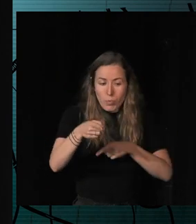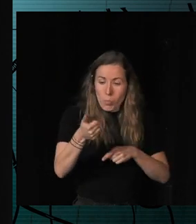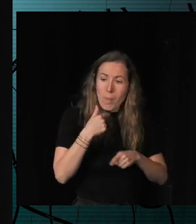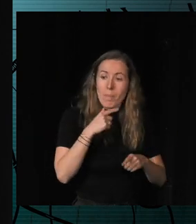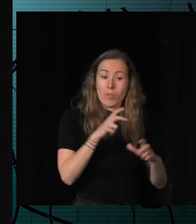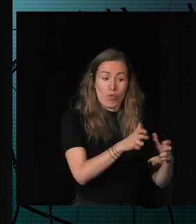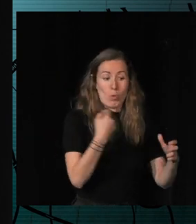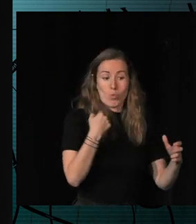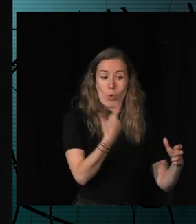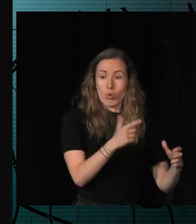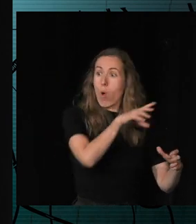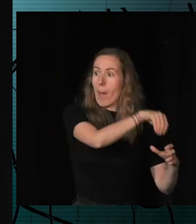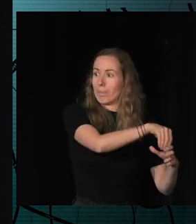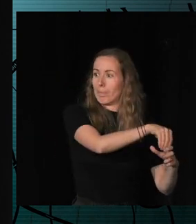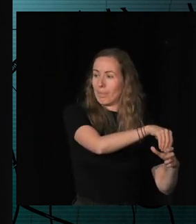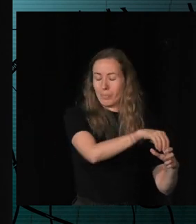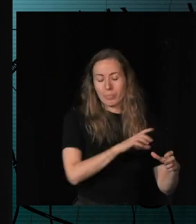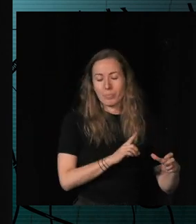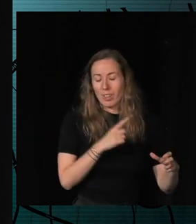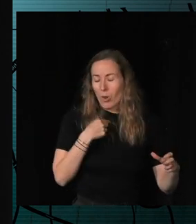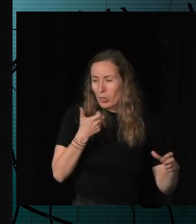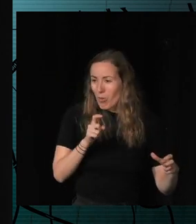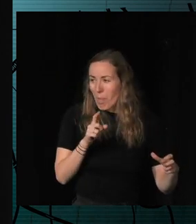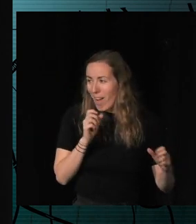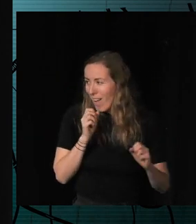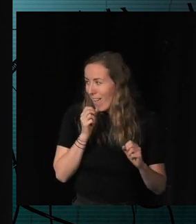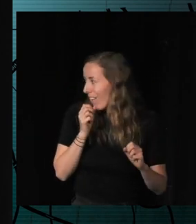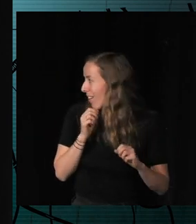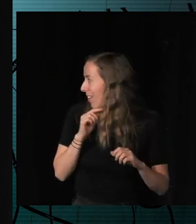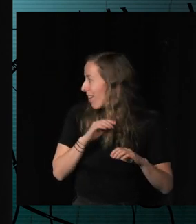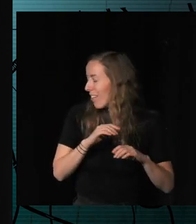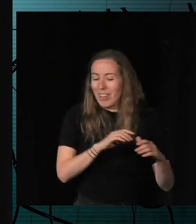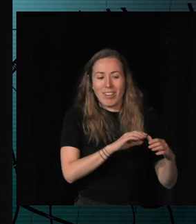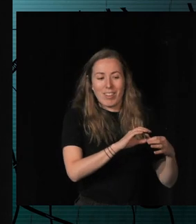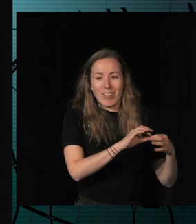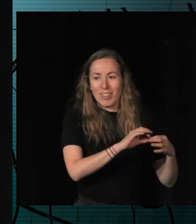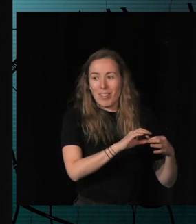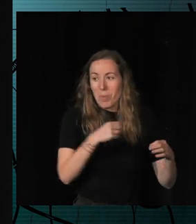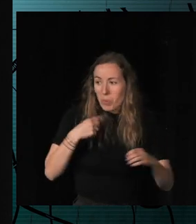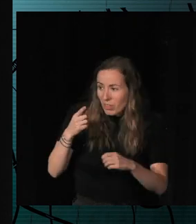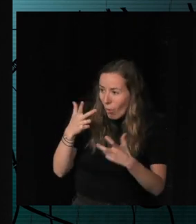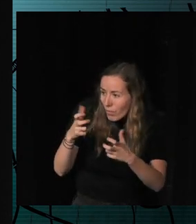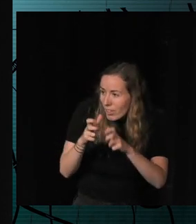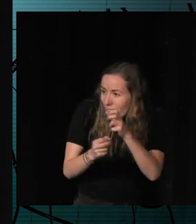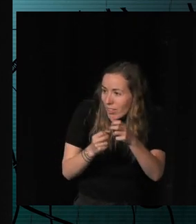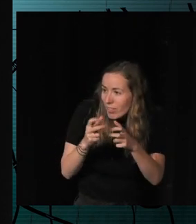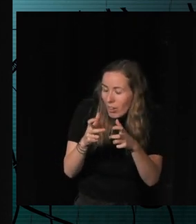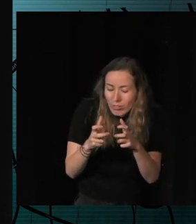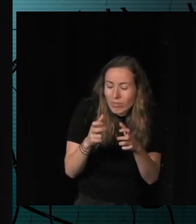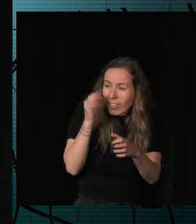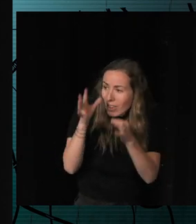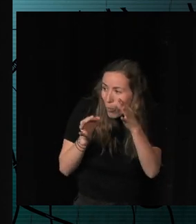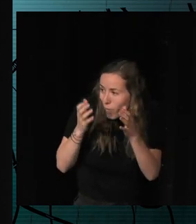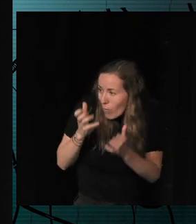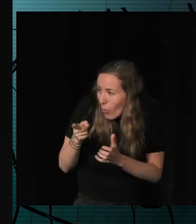le deux en soit il attention va pas spoiler tu veux pas que je spoile le de mais je vais pas s'il y en a qui compte le découvrir